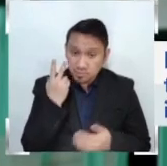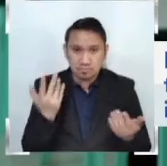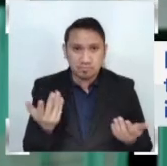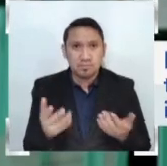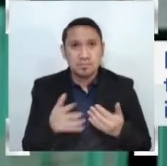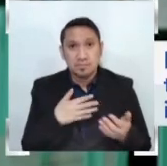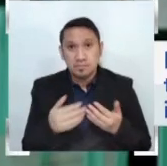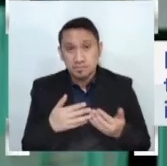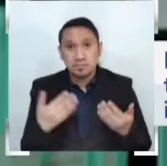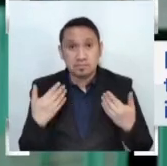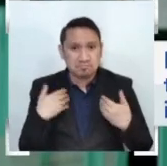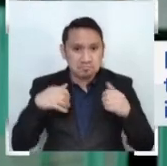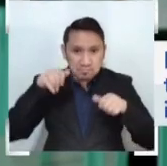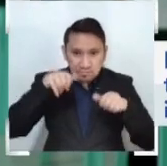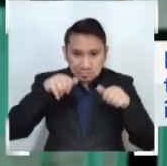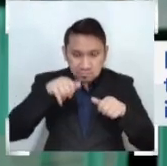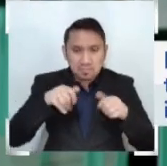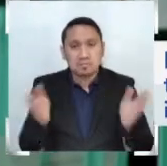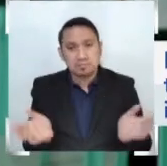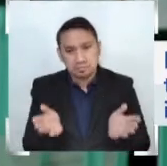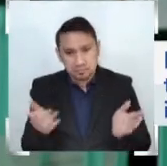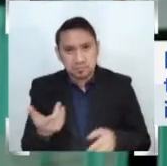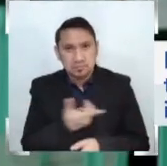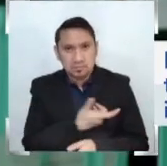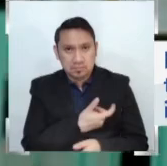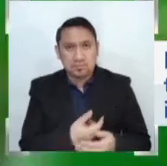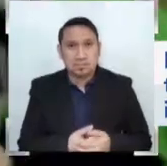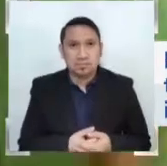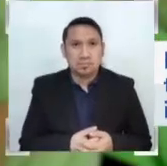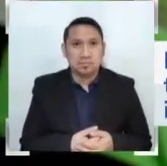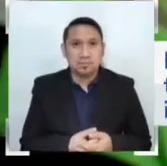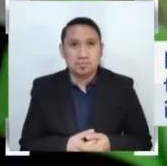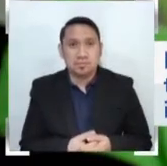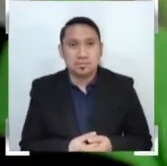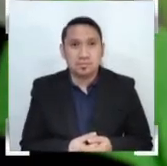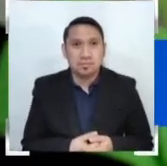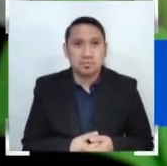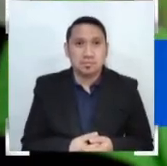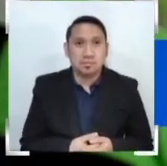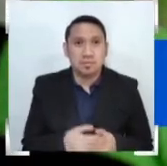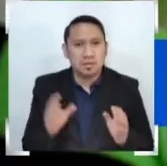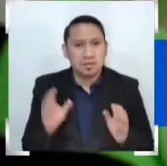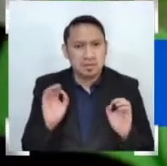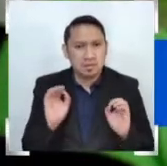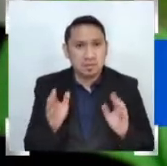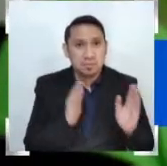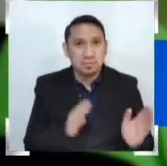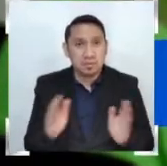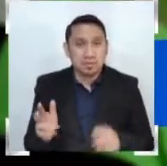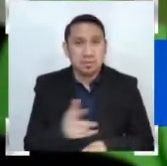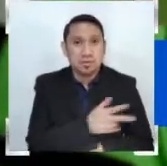unang may agam-agam, ay nakumbinsin na rin magpaturok ng kanilang booster shots. Wala na po akong balak na